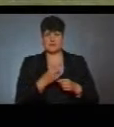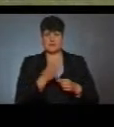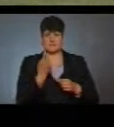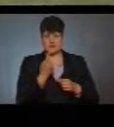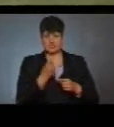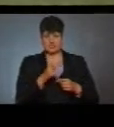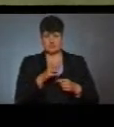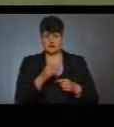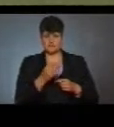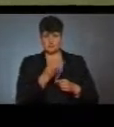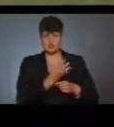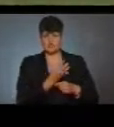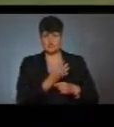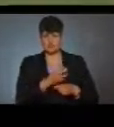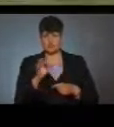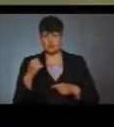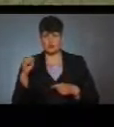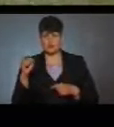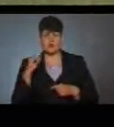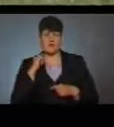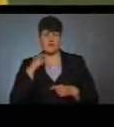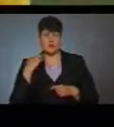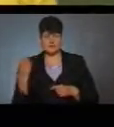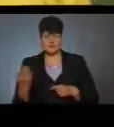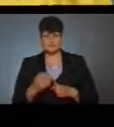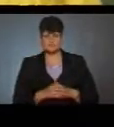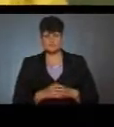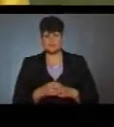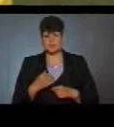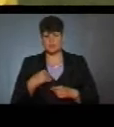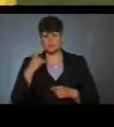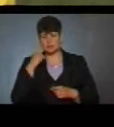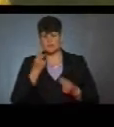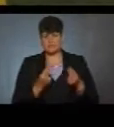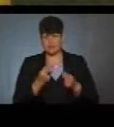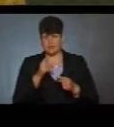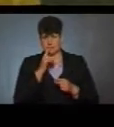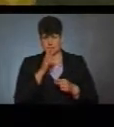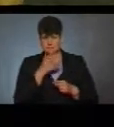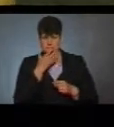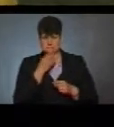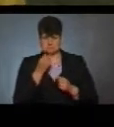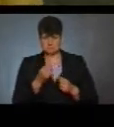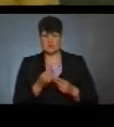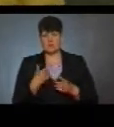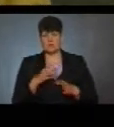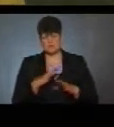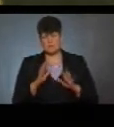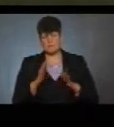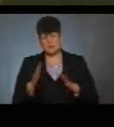рахунком 4-0, перемогою Волині. Я гадаю, ми зіграли гарно, але були деякі моменти,